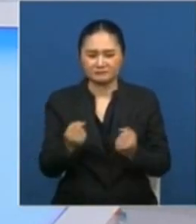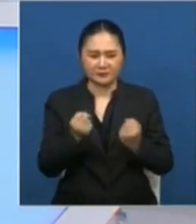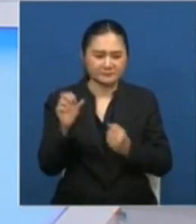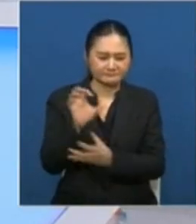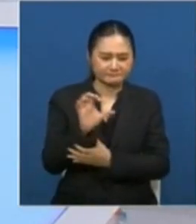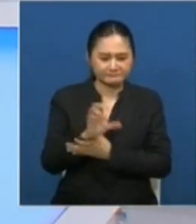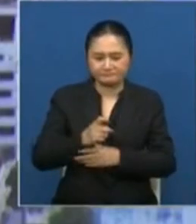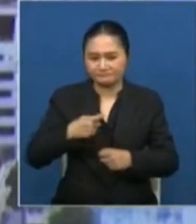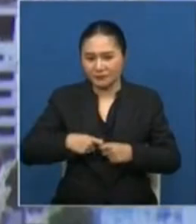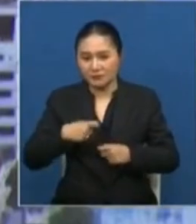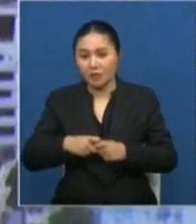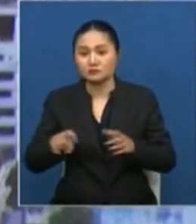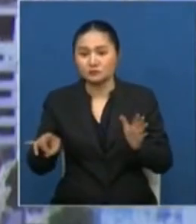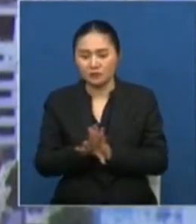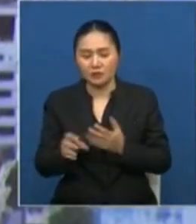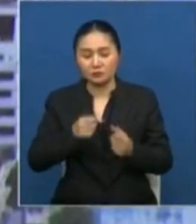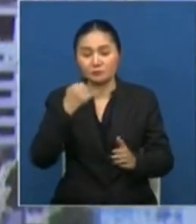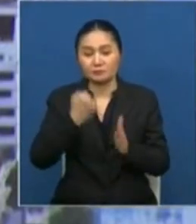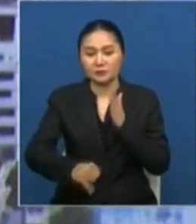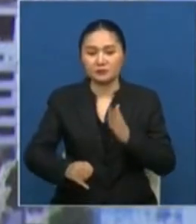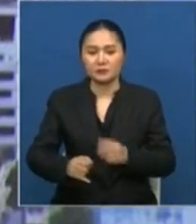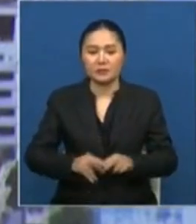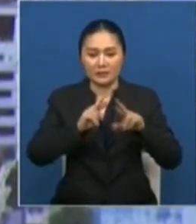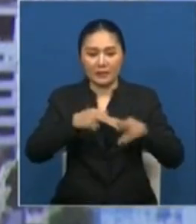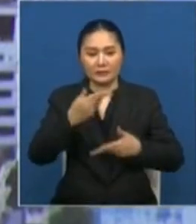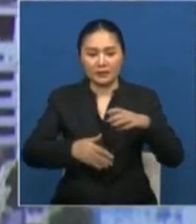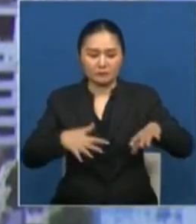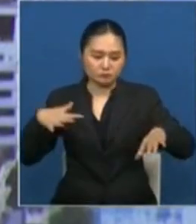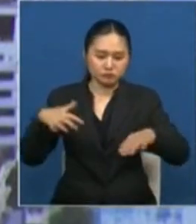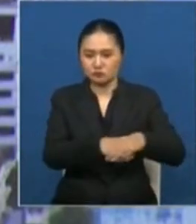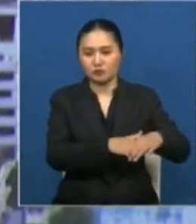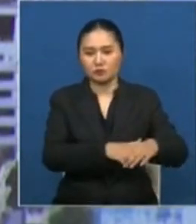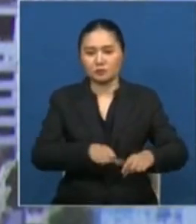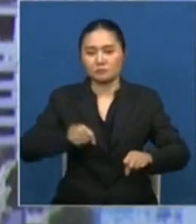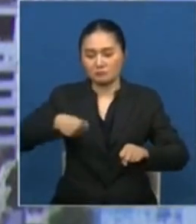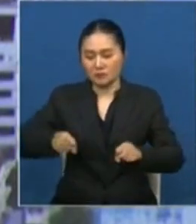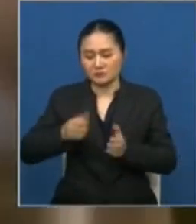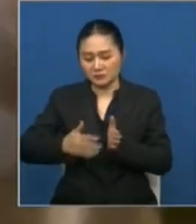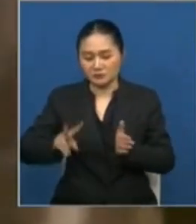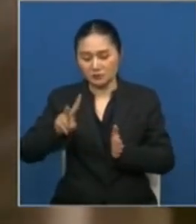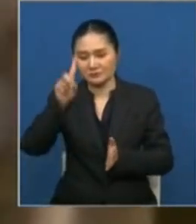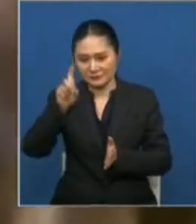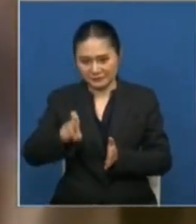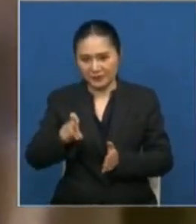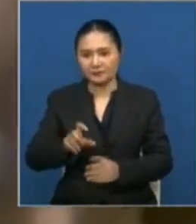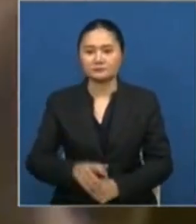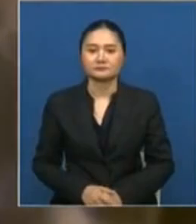ได้อยู่สุดท้ายรถเสียหลักพุ่งชนร้านอาหารข้างทางมอเตอร์ไซค์อีก2คันเสียหายค่ะ